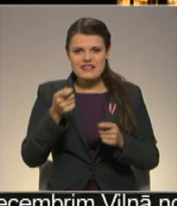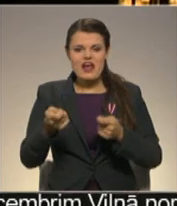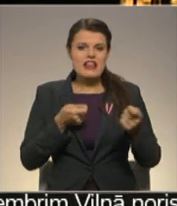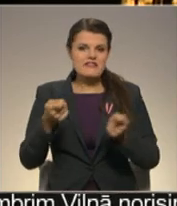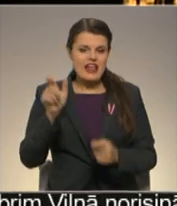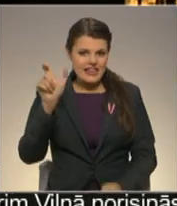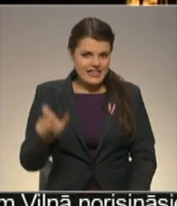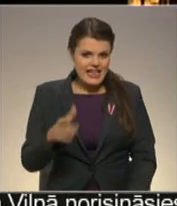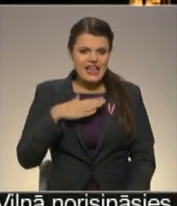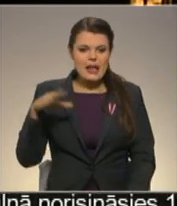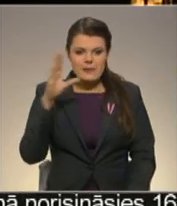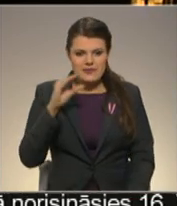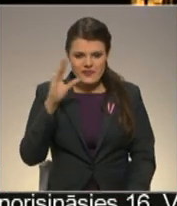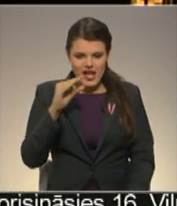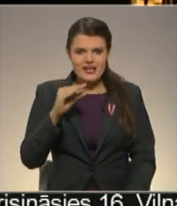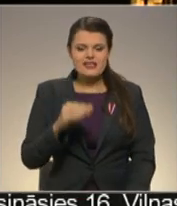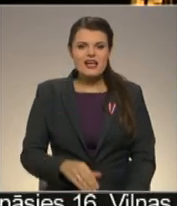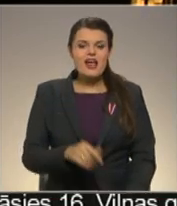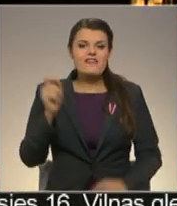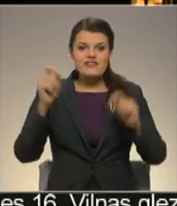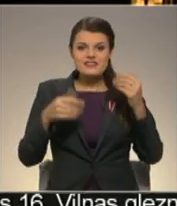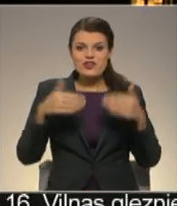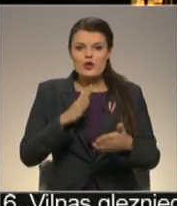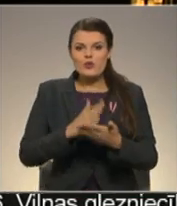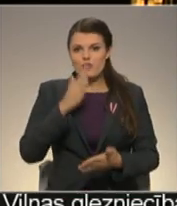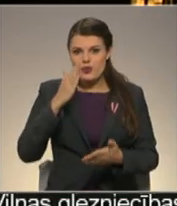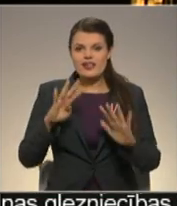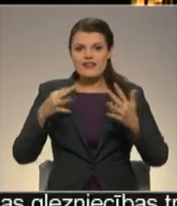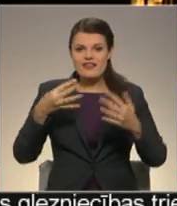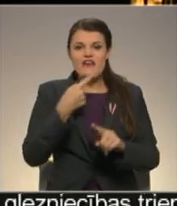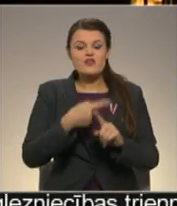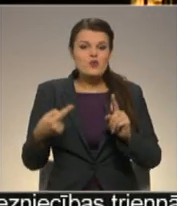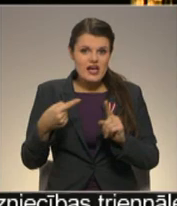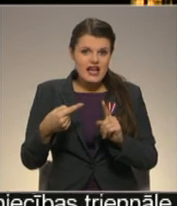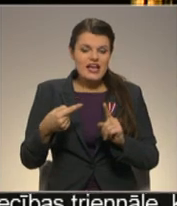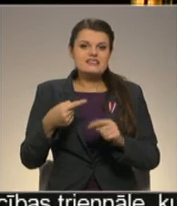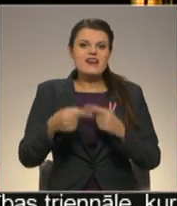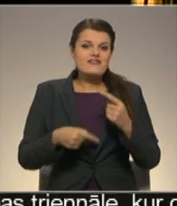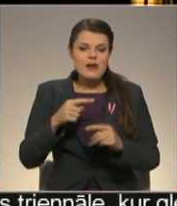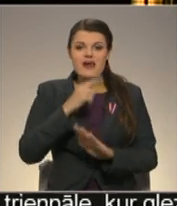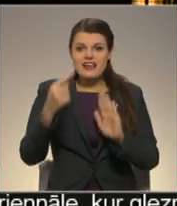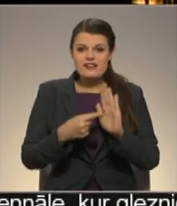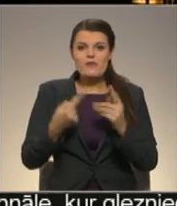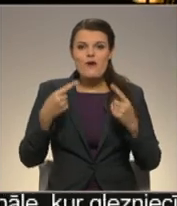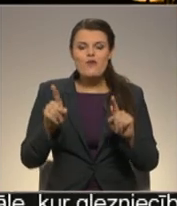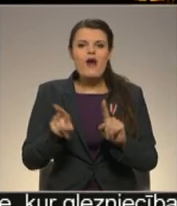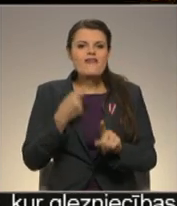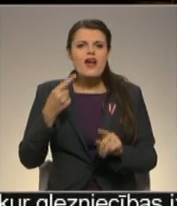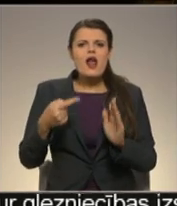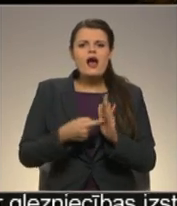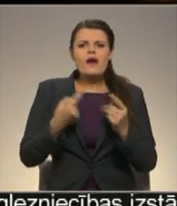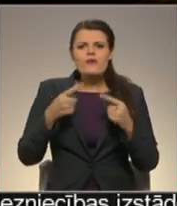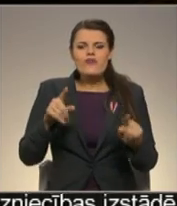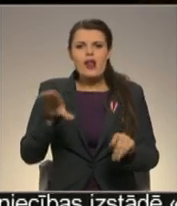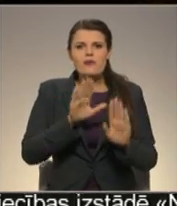kuratora. Labvakar, Diāna! Labvakar! Festivāls jau notiek 9. reizi. Nu, vienmēr jautājums, ar ko vēl